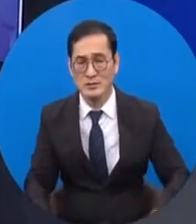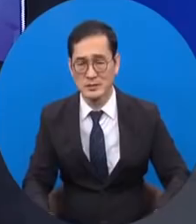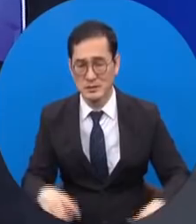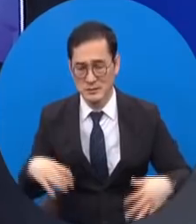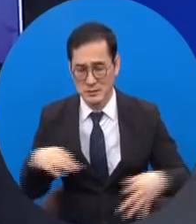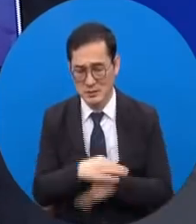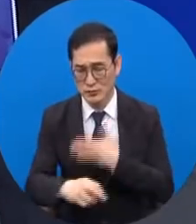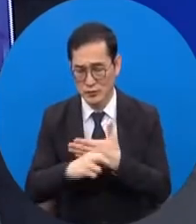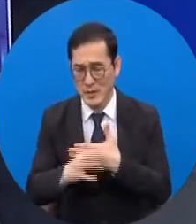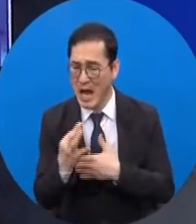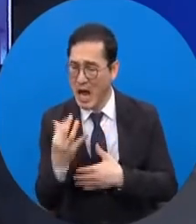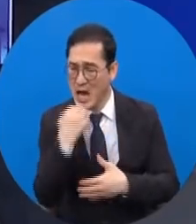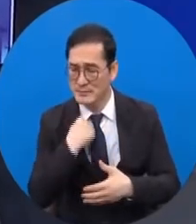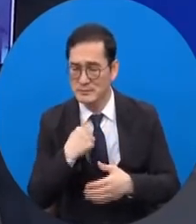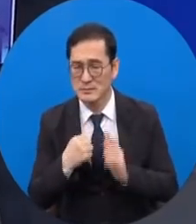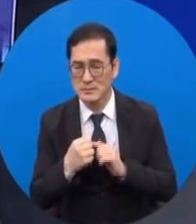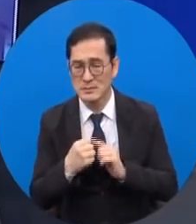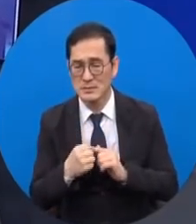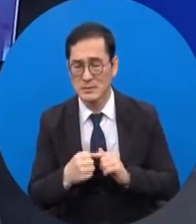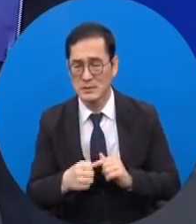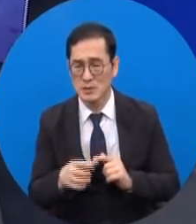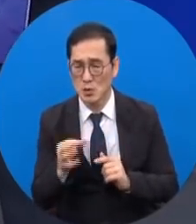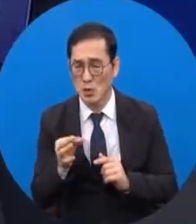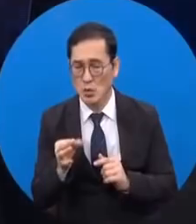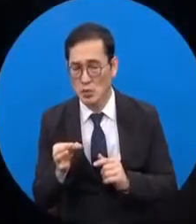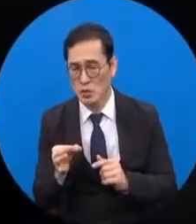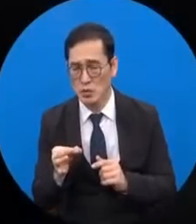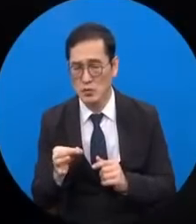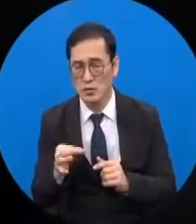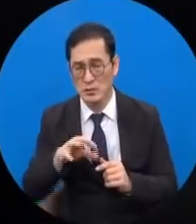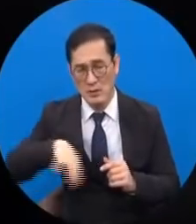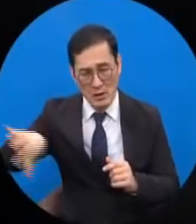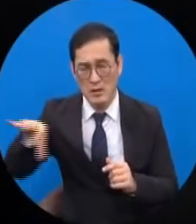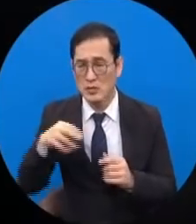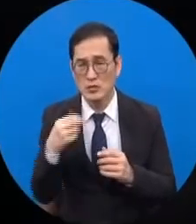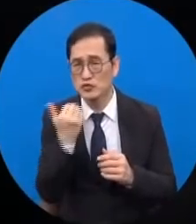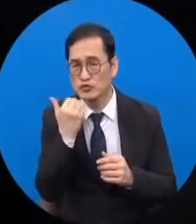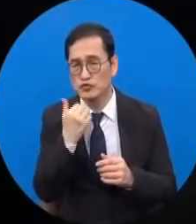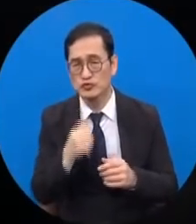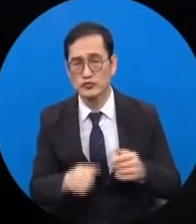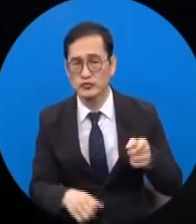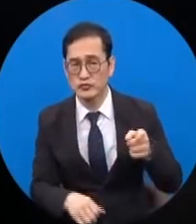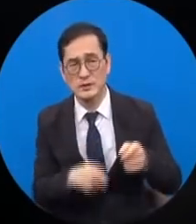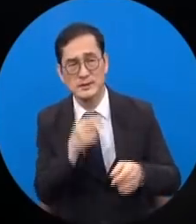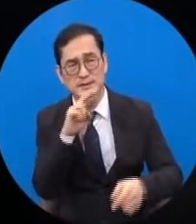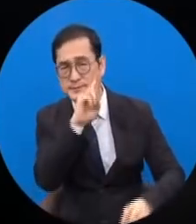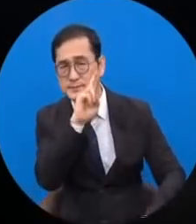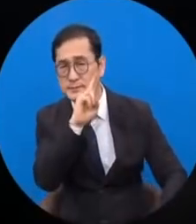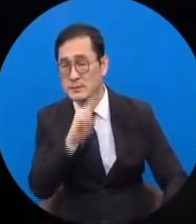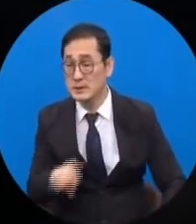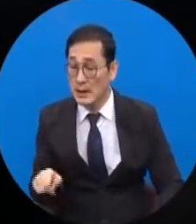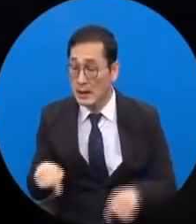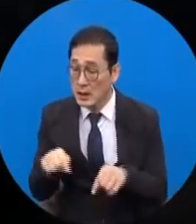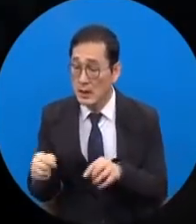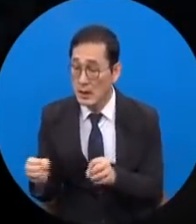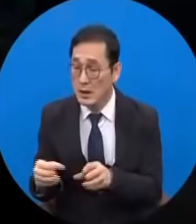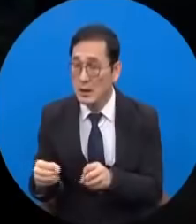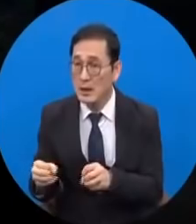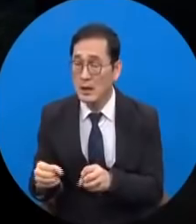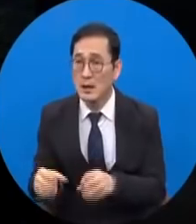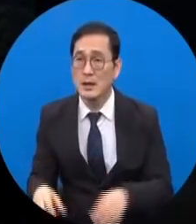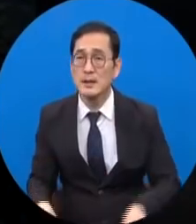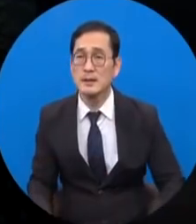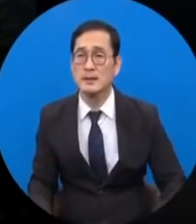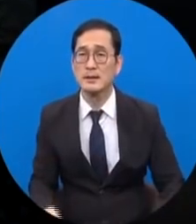후보가 격렬하게 벌여 왔었는데 이재명 후보는 이 녹취록을 공유하면서 이 내용을 좀 널리 퍼트려 달라